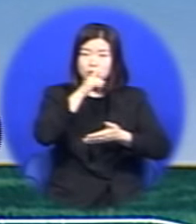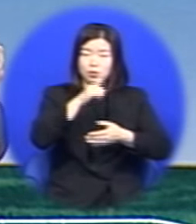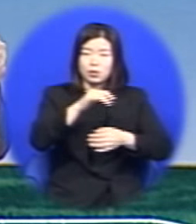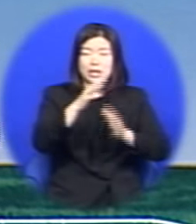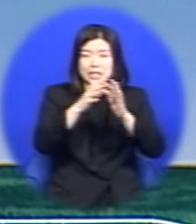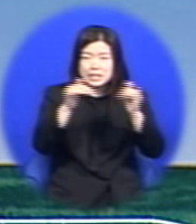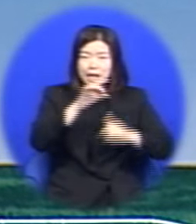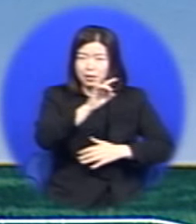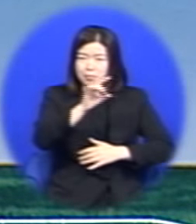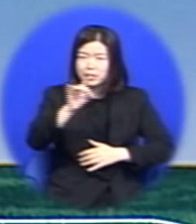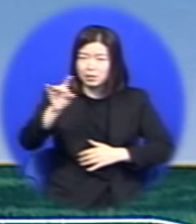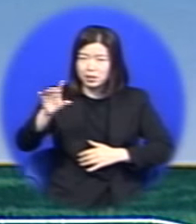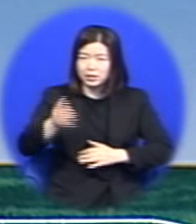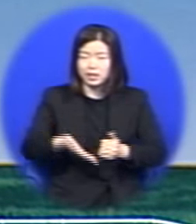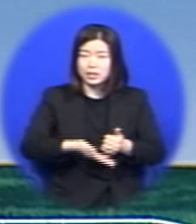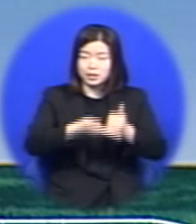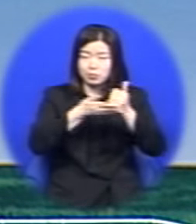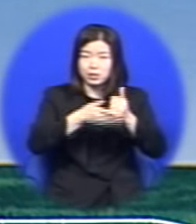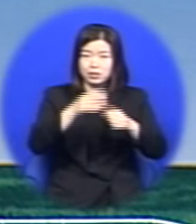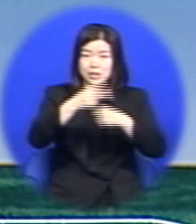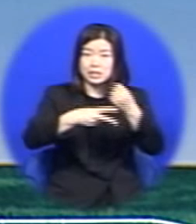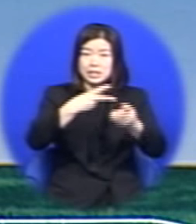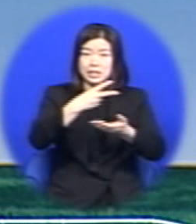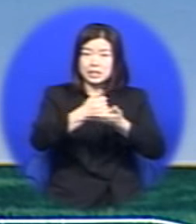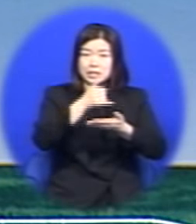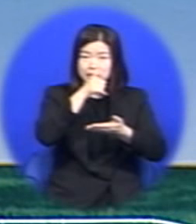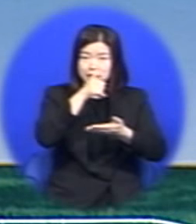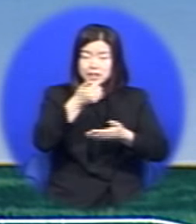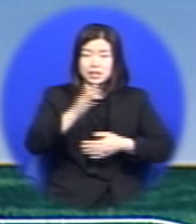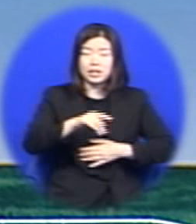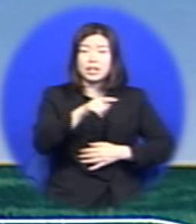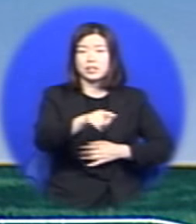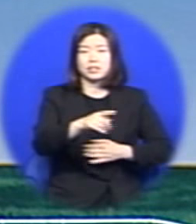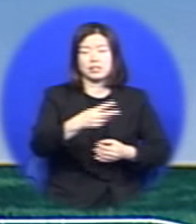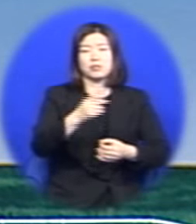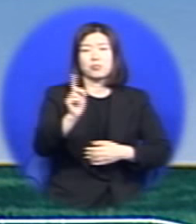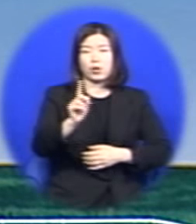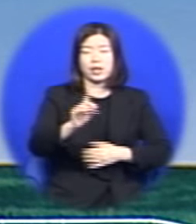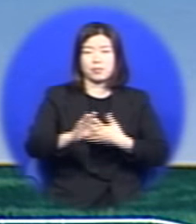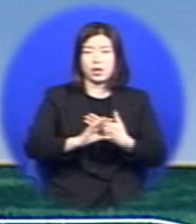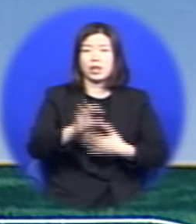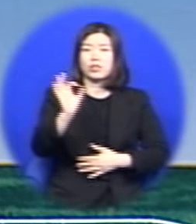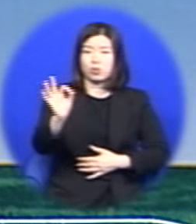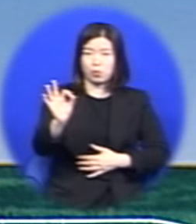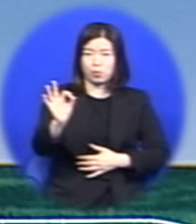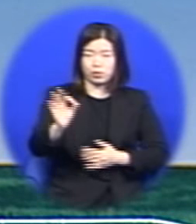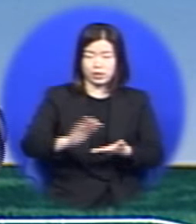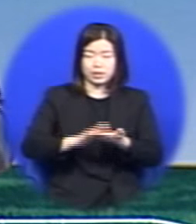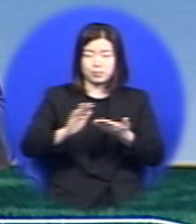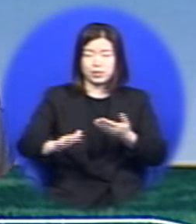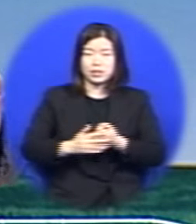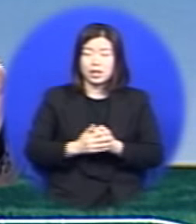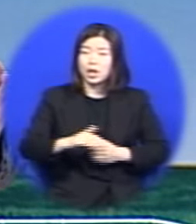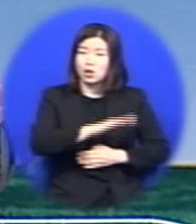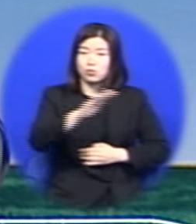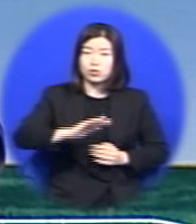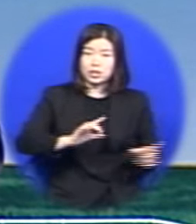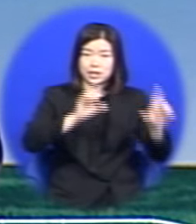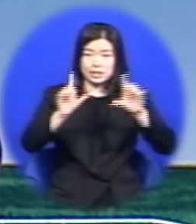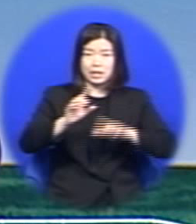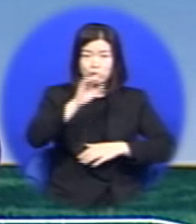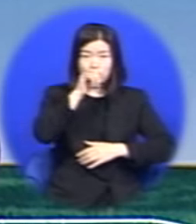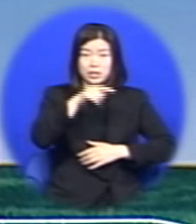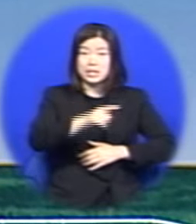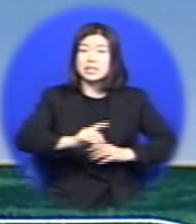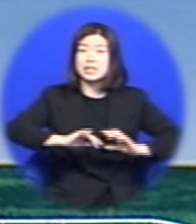다 섬기는 신이 있는데 그 신이 돈입니다. 우리가 살고 있는 이